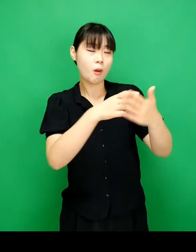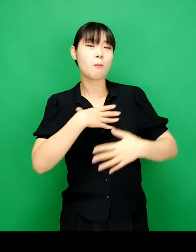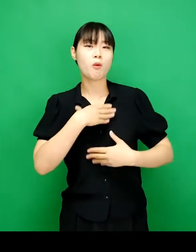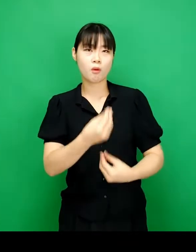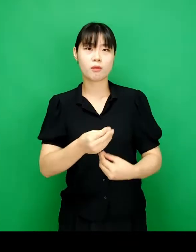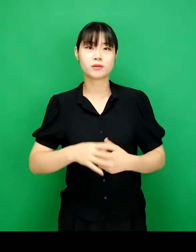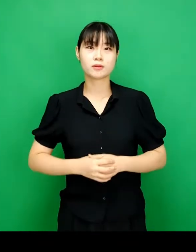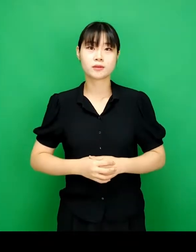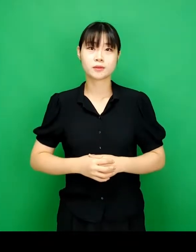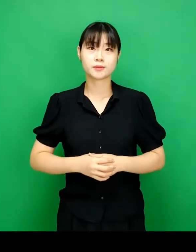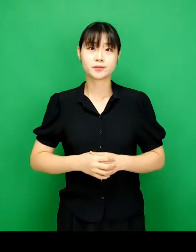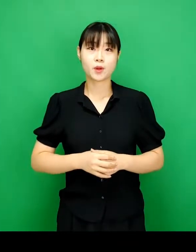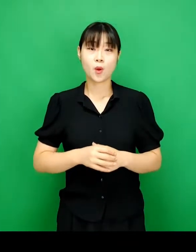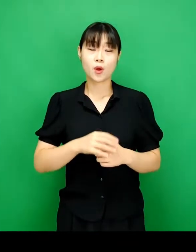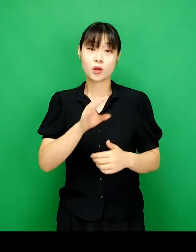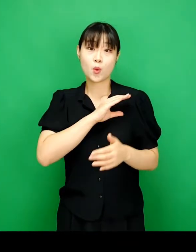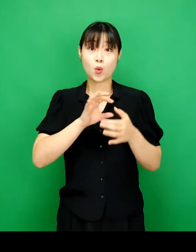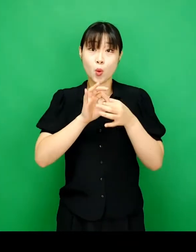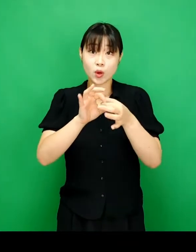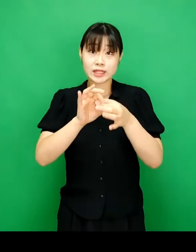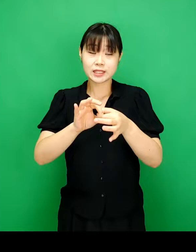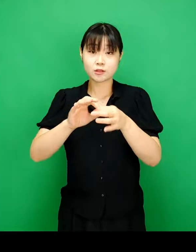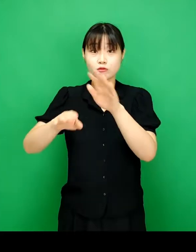등록돼 편리합니다.